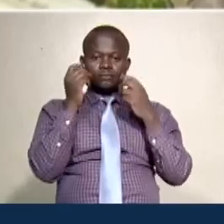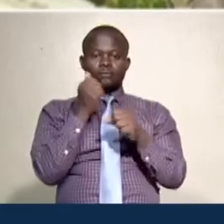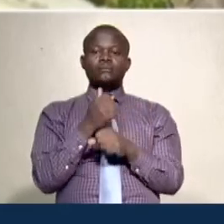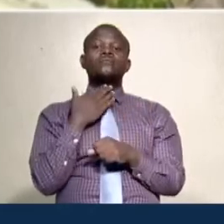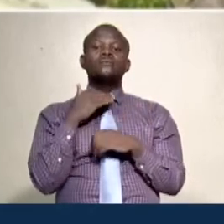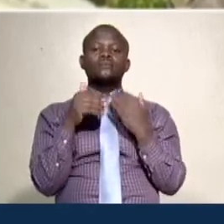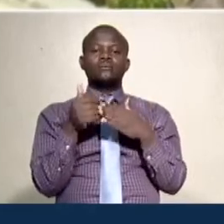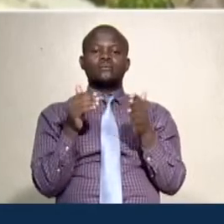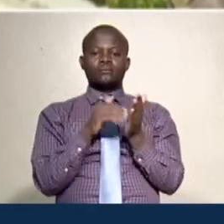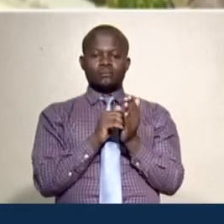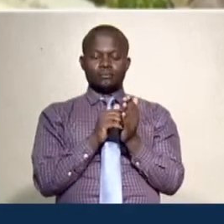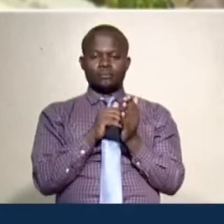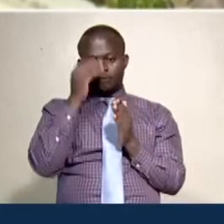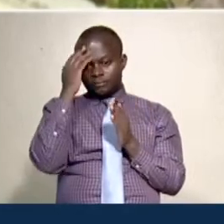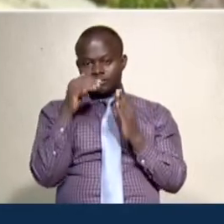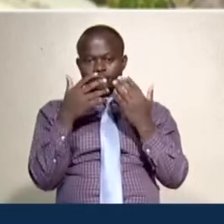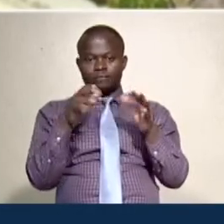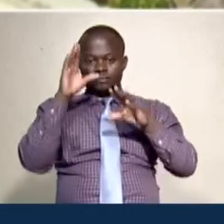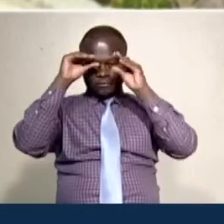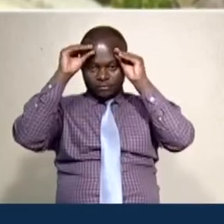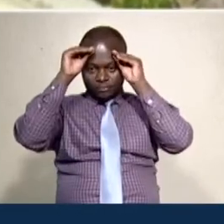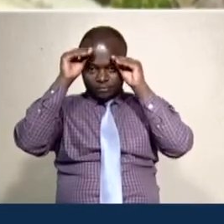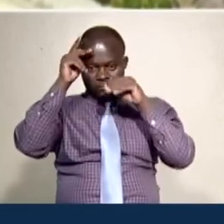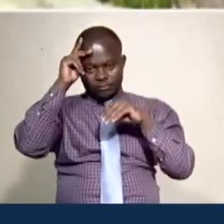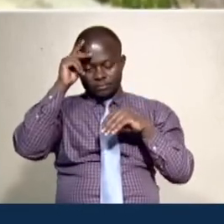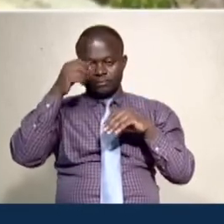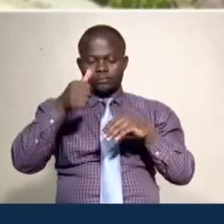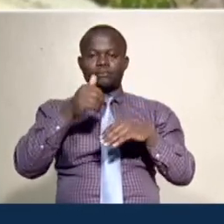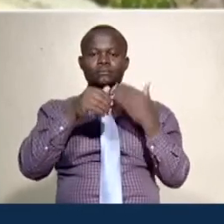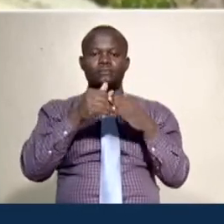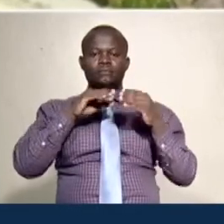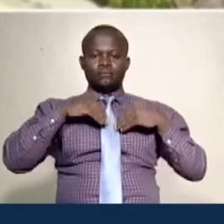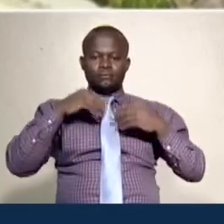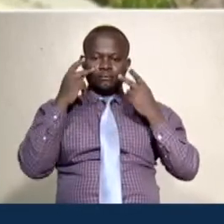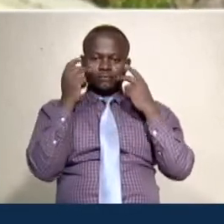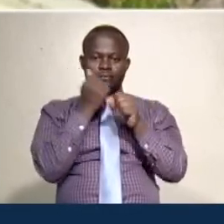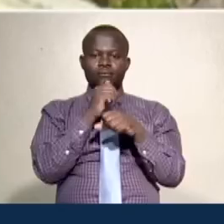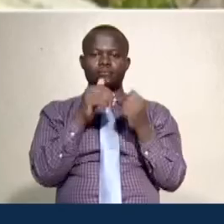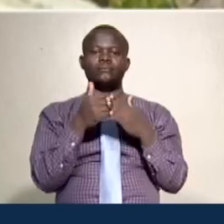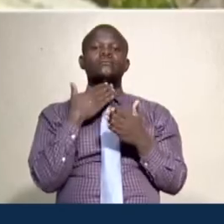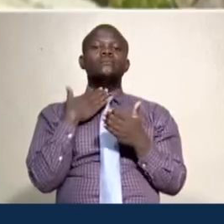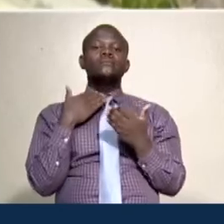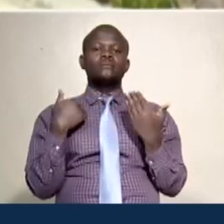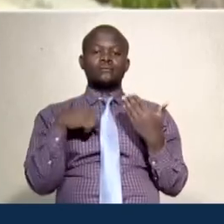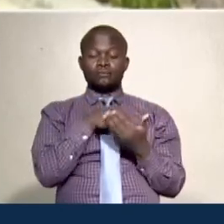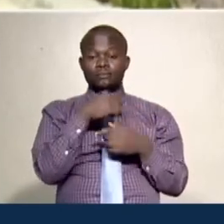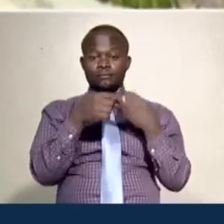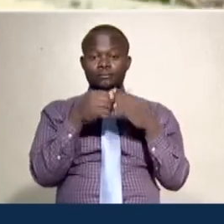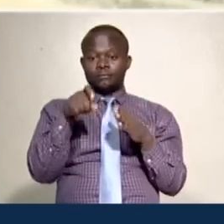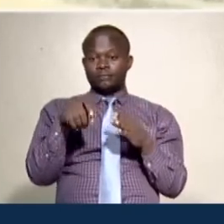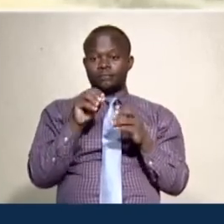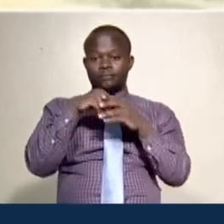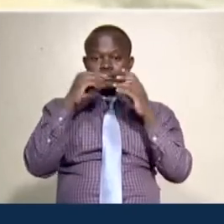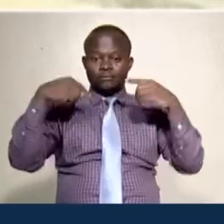nshaka kose kubera ko ndaje nyine kwihagije uzanyemera kubona akazi kose nshaka. Ndacyakeneye no kujya